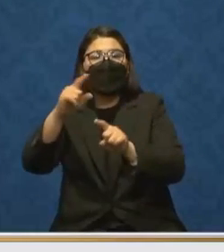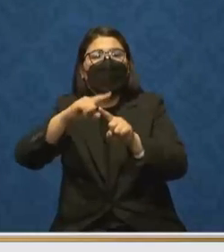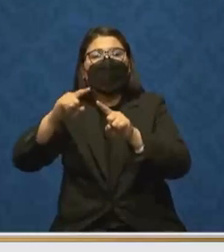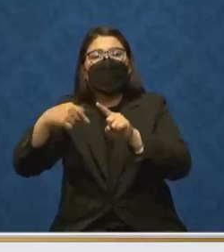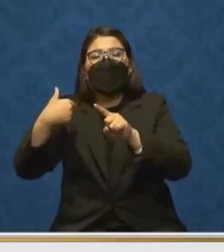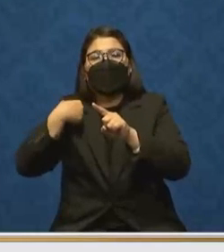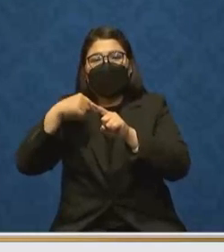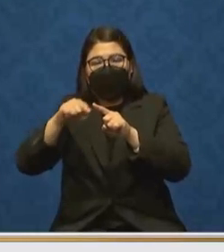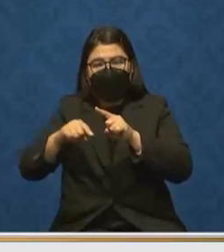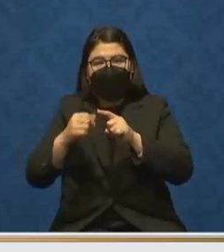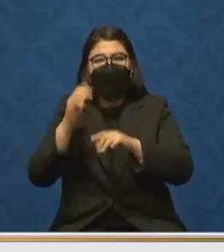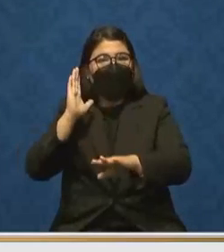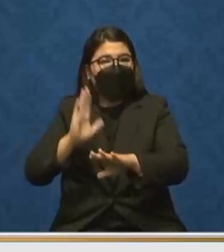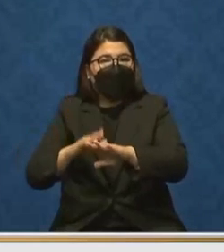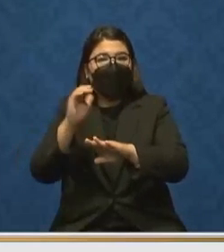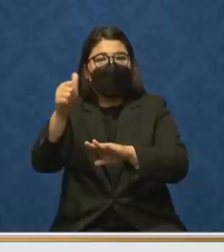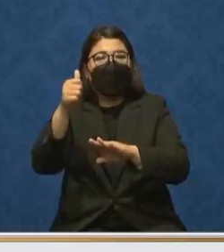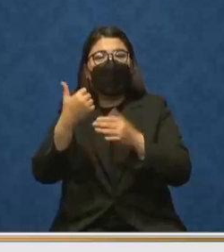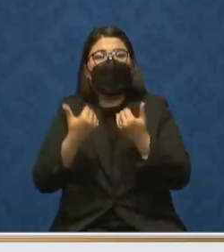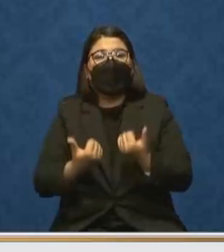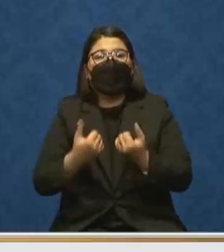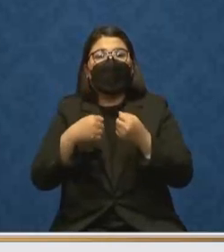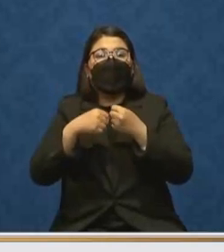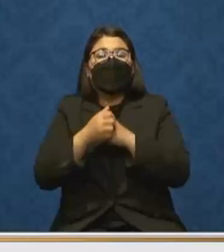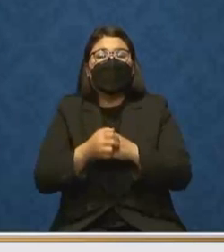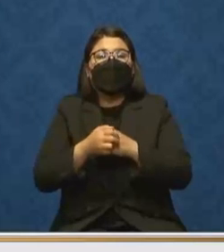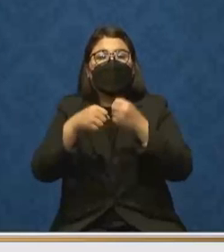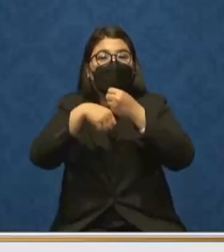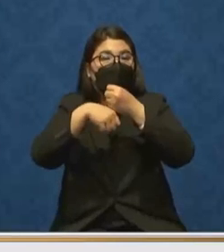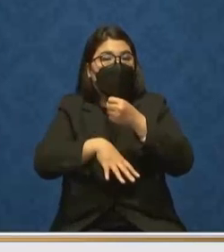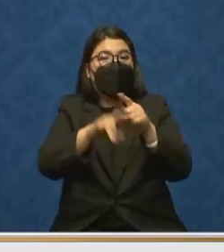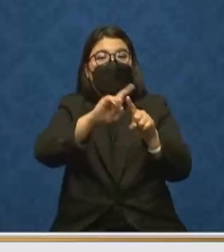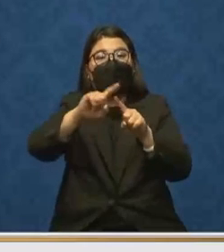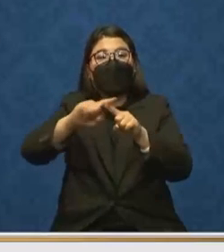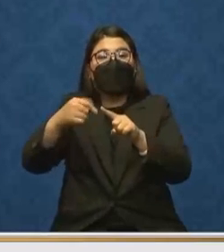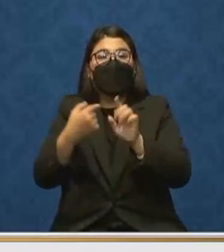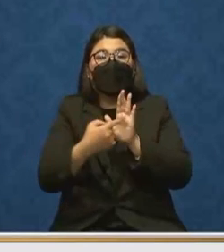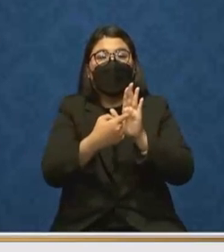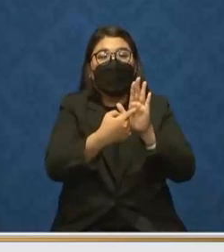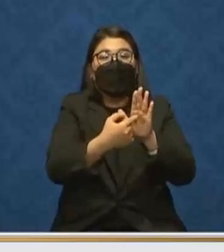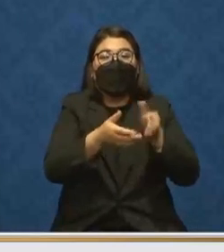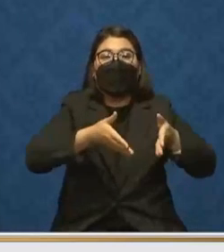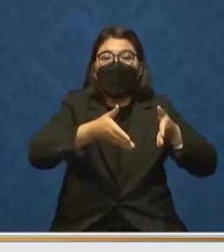วดล้อมโดยพัฒนาโครงสร้างพื้นฐานด้านคมนาคมในทุกระบบเช่นทางถนน